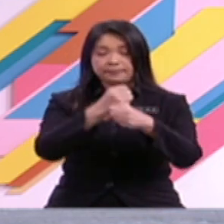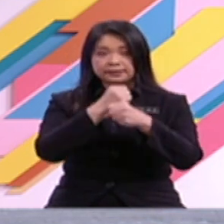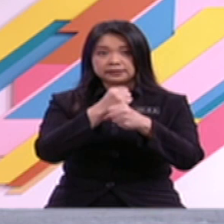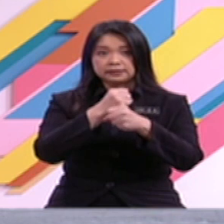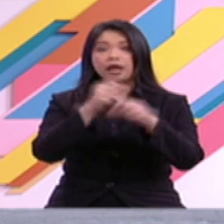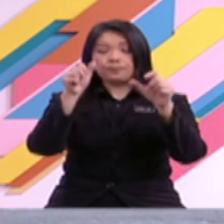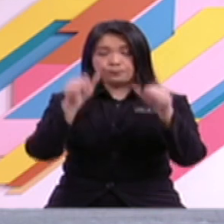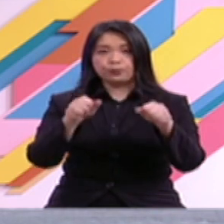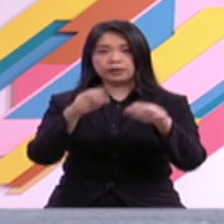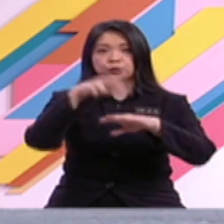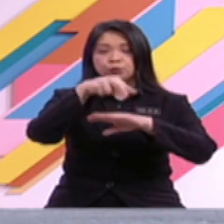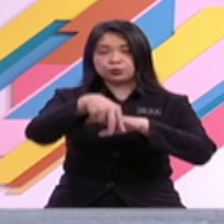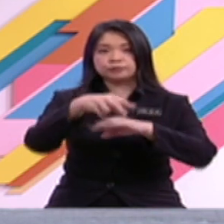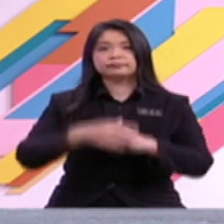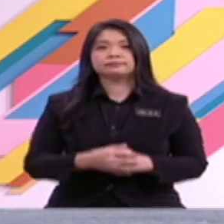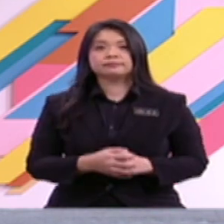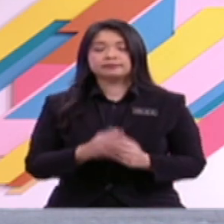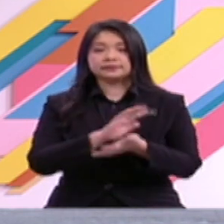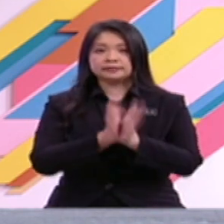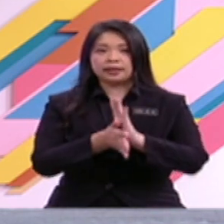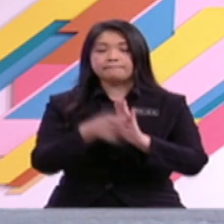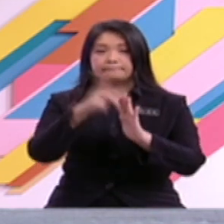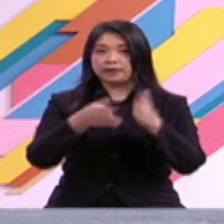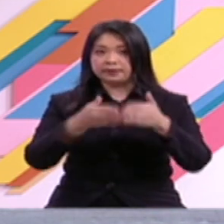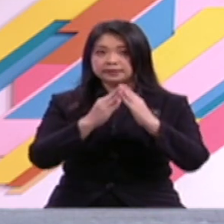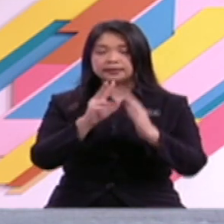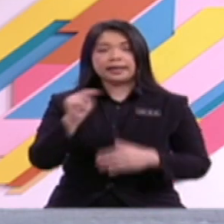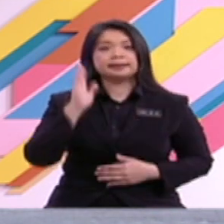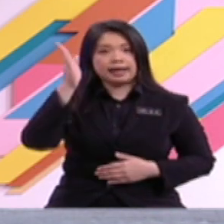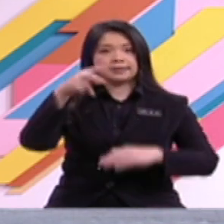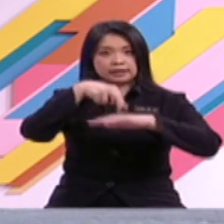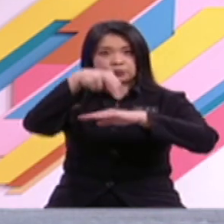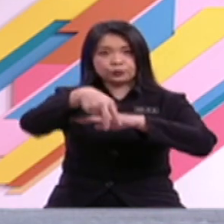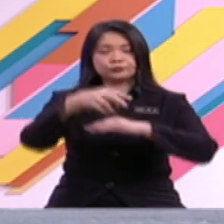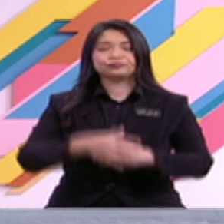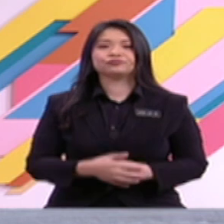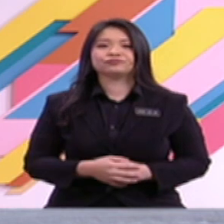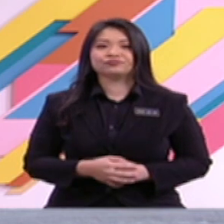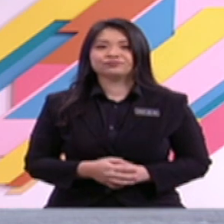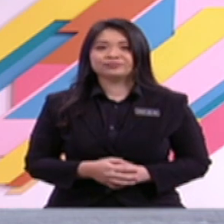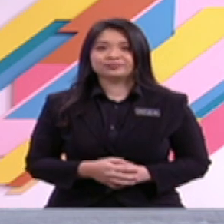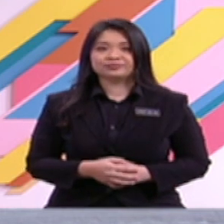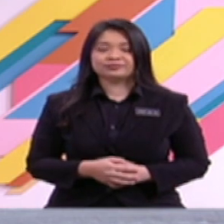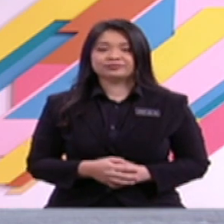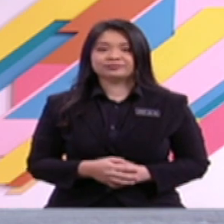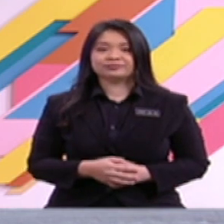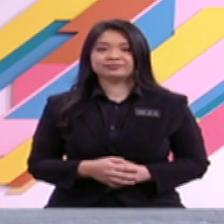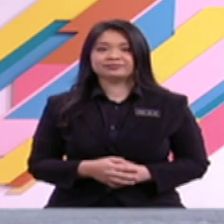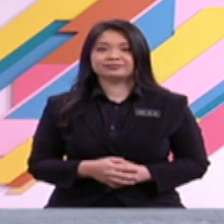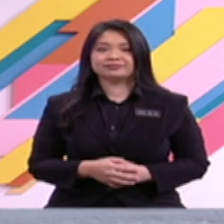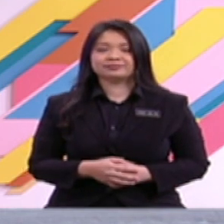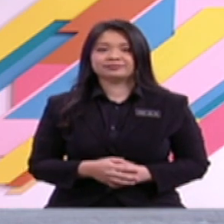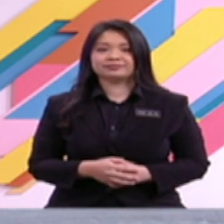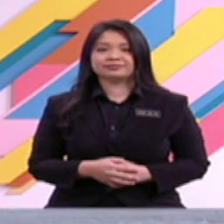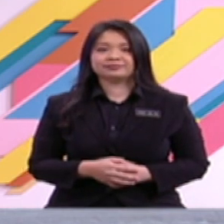menurunkan permintaan masih berlaku inflasinya super minta Anas kan turun ada permintaan kesitu Rina permintaan tak HDC Go